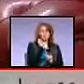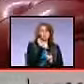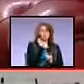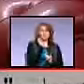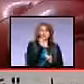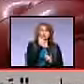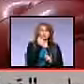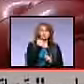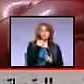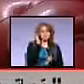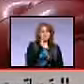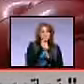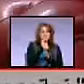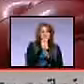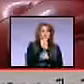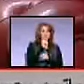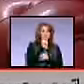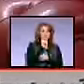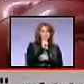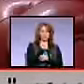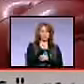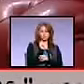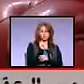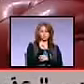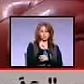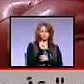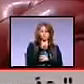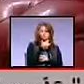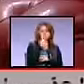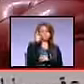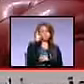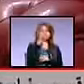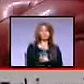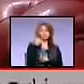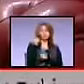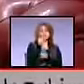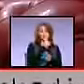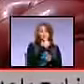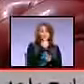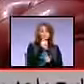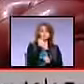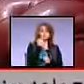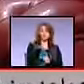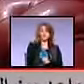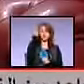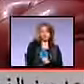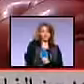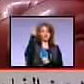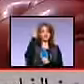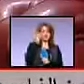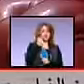ولدرجة لما حتى جيت أمثل أساتذة كبيرة جدا ليا زي الأستاذ علي بدرخان من خلال برنامجك أنا بحييه وبقول